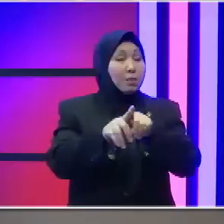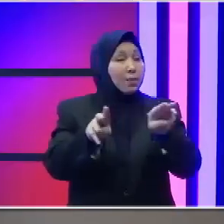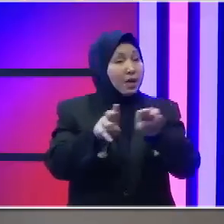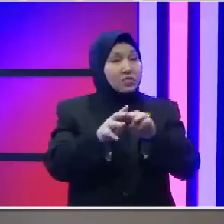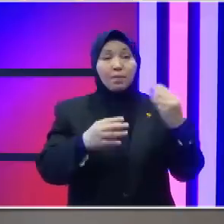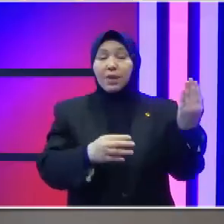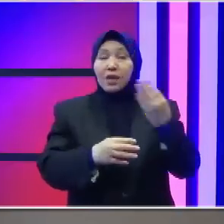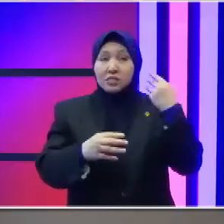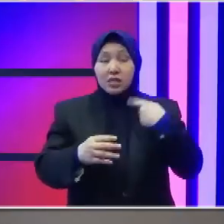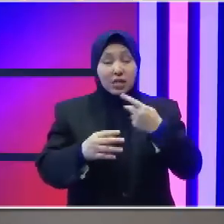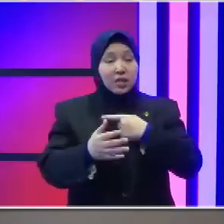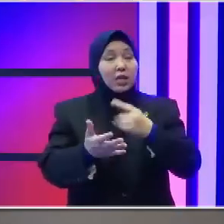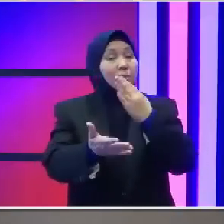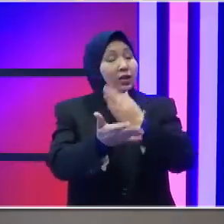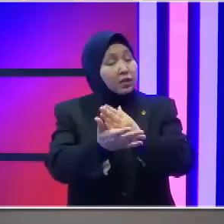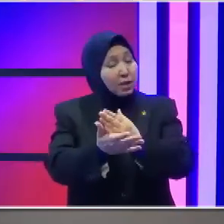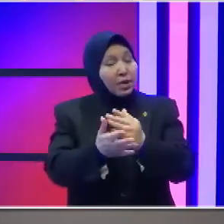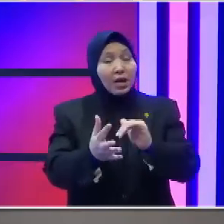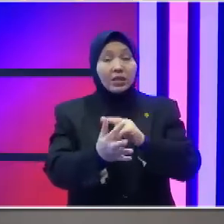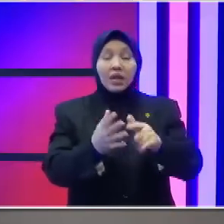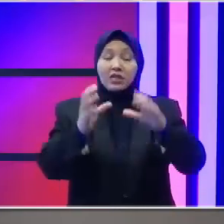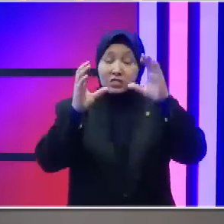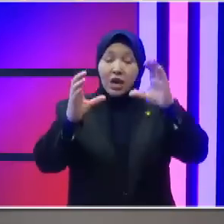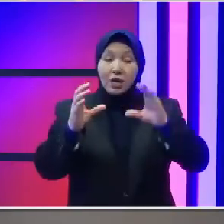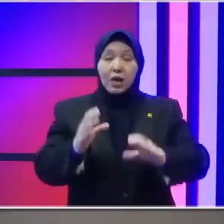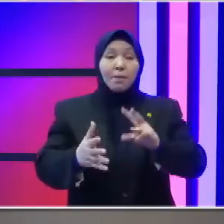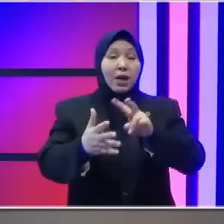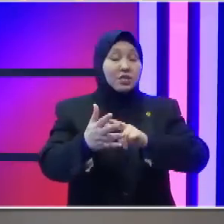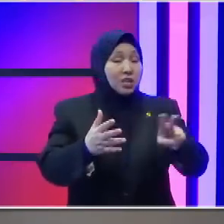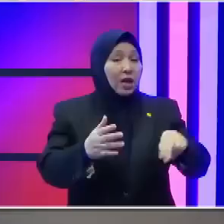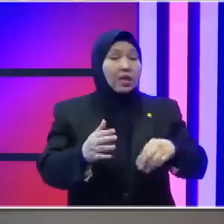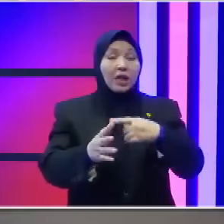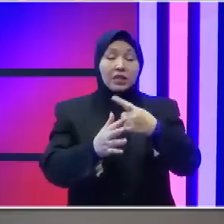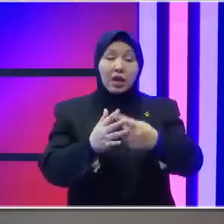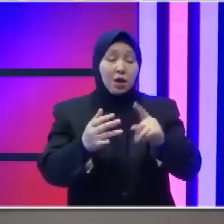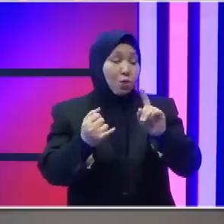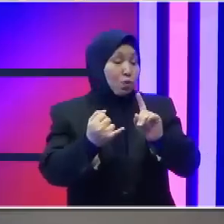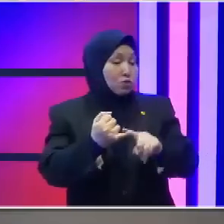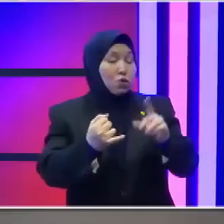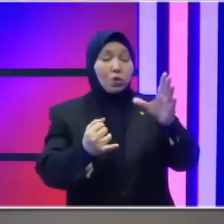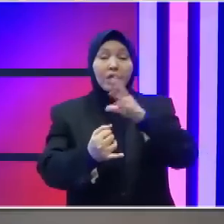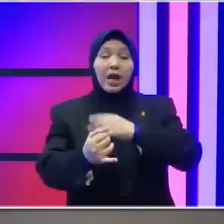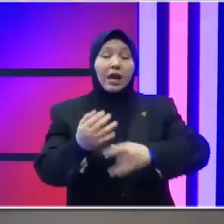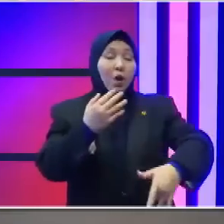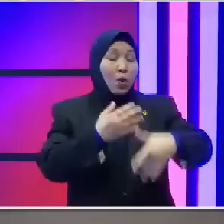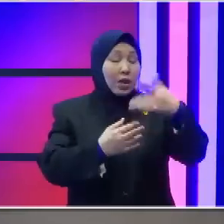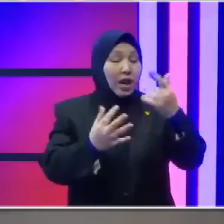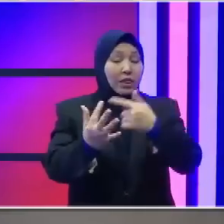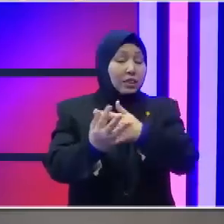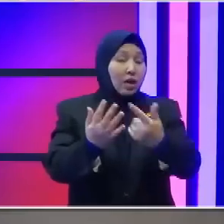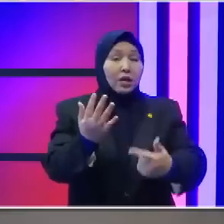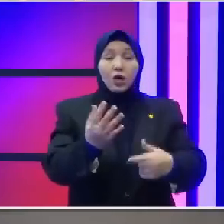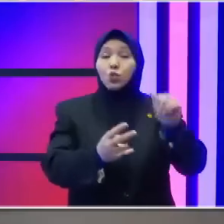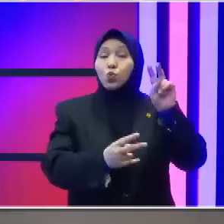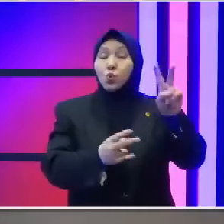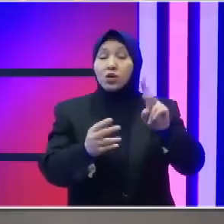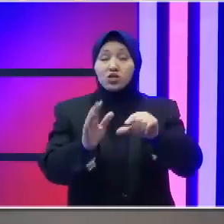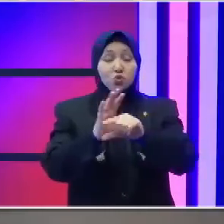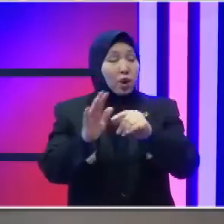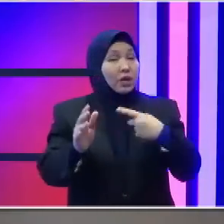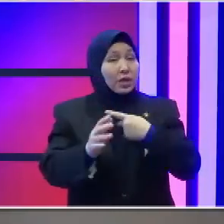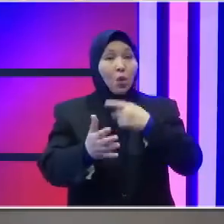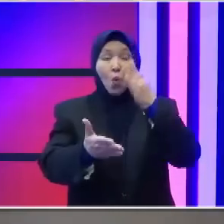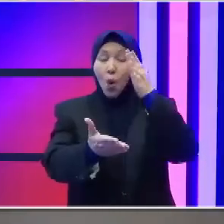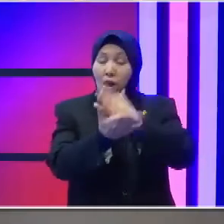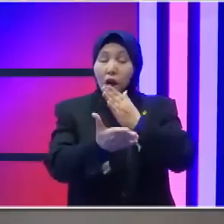wakaflah antara salah satu bentuk kaedah bacaan antara hujung dan awal surah di antara dua surah ialah kita wakaf